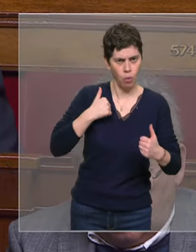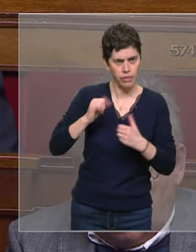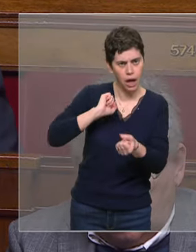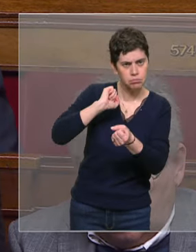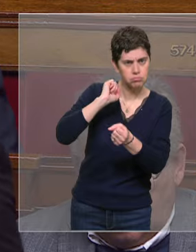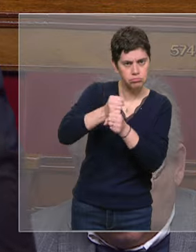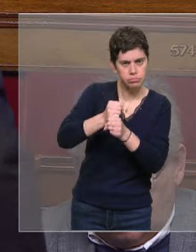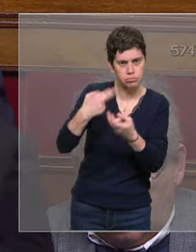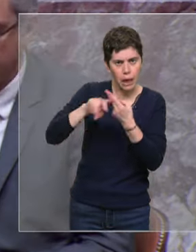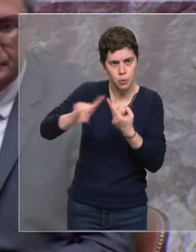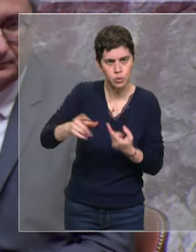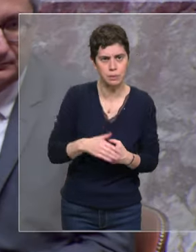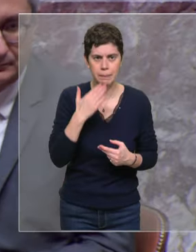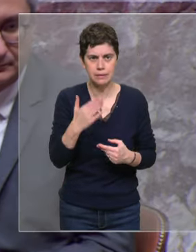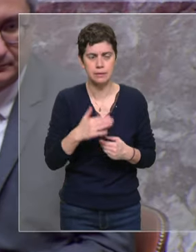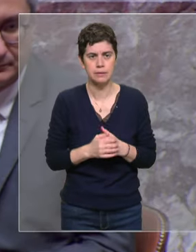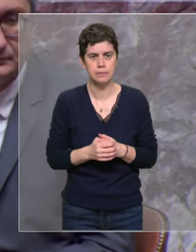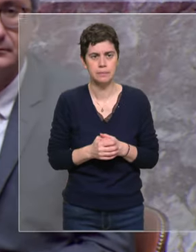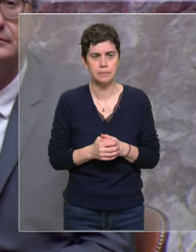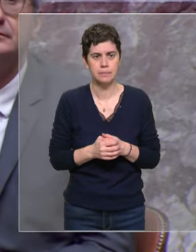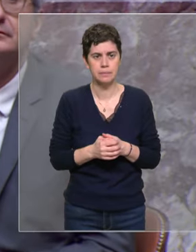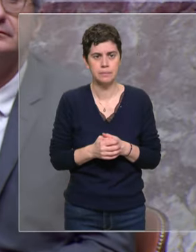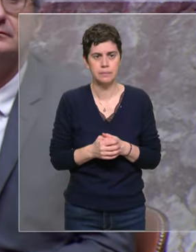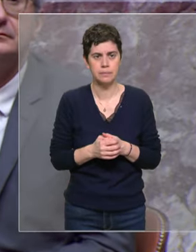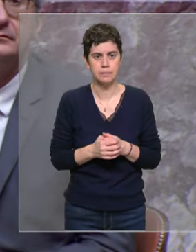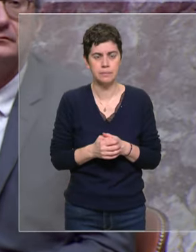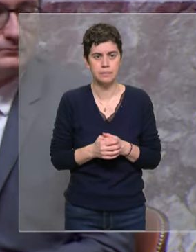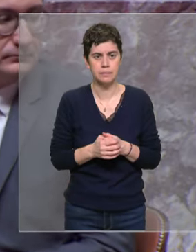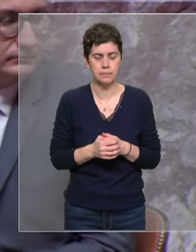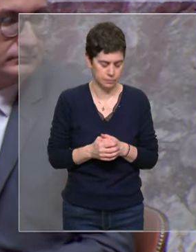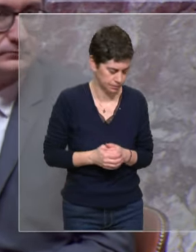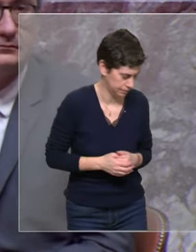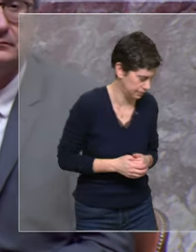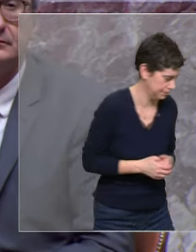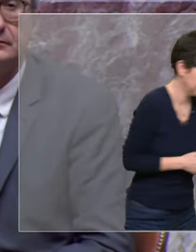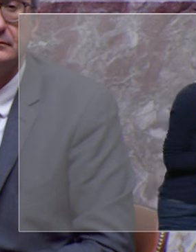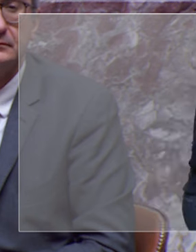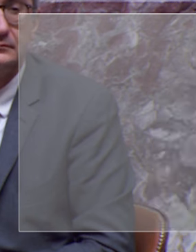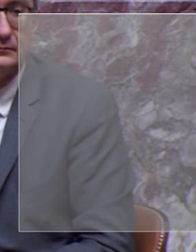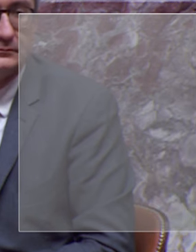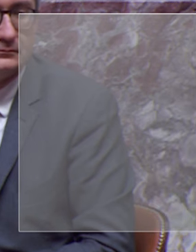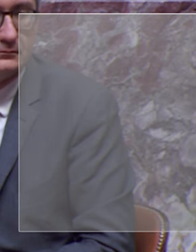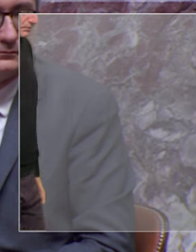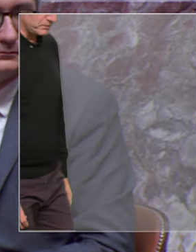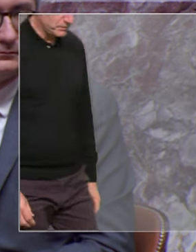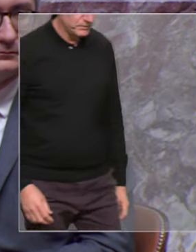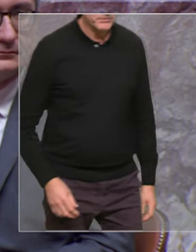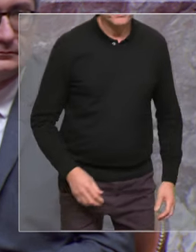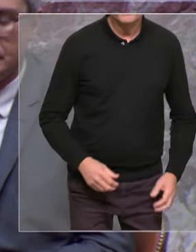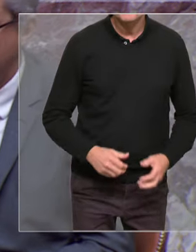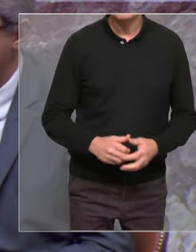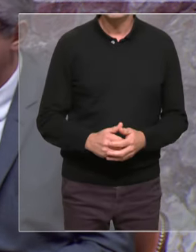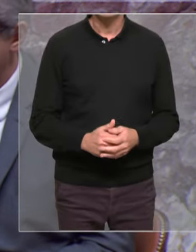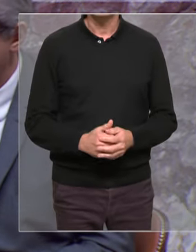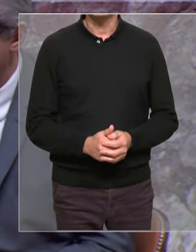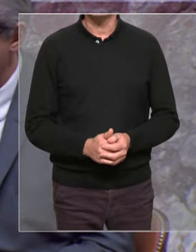Merci. Je vous remercie. La parole est à Madame Monique Iborra pour le groupe